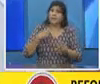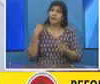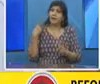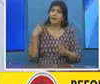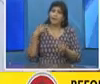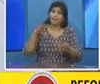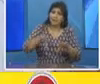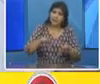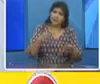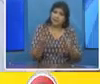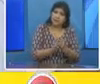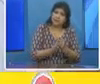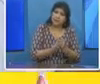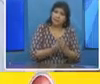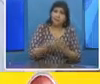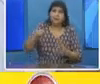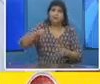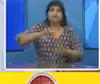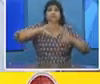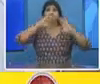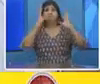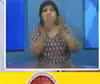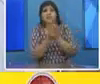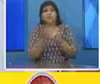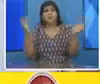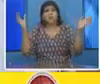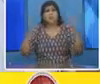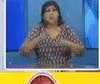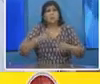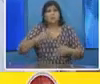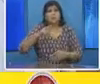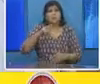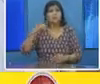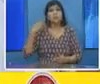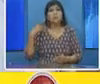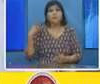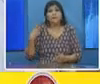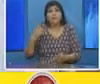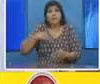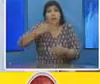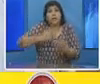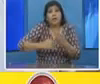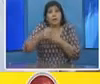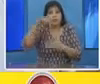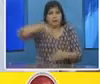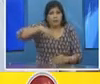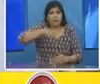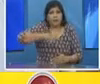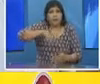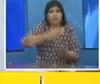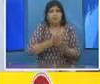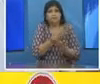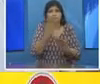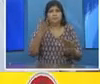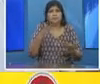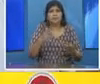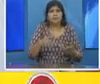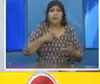सेक्टर में दुनिया के कई देशों से आगे था। हमारे यहाँ